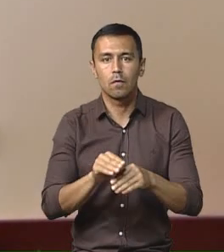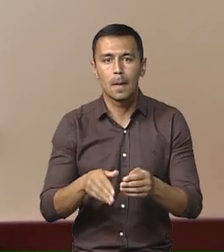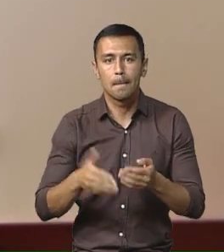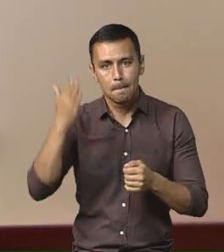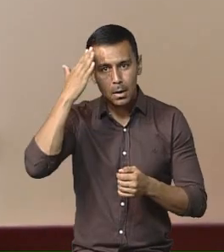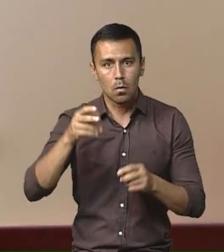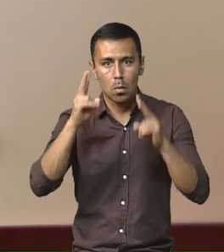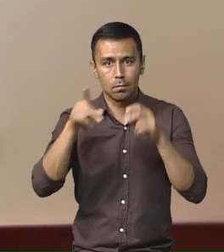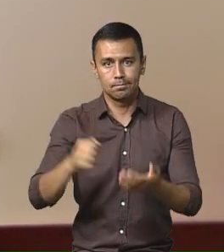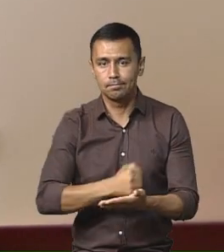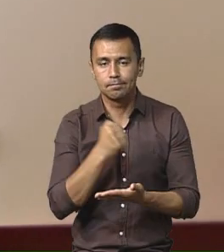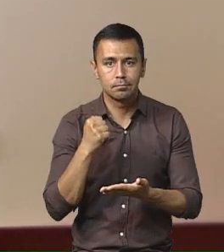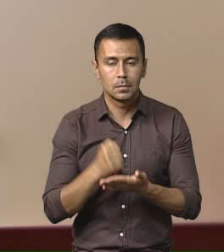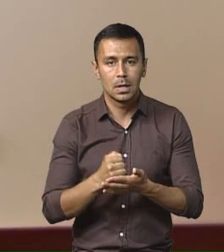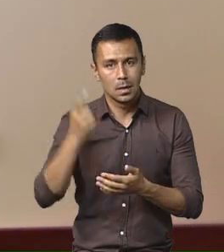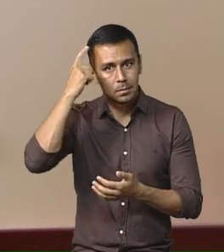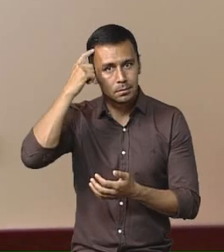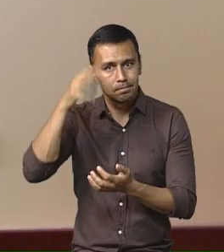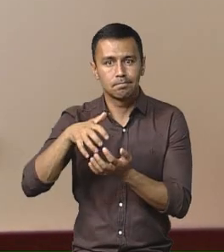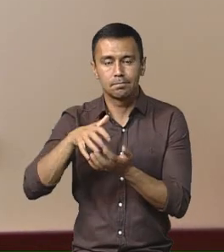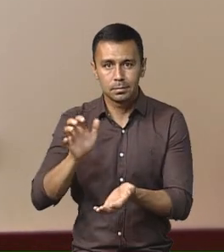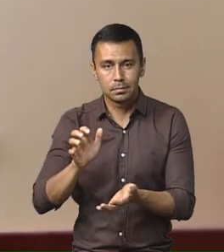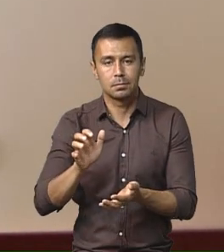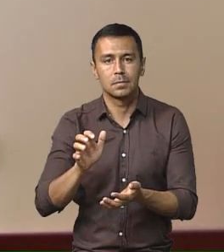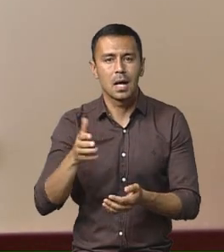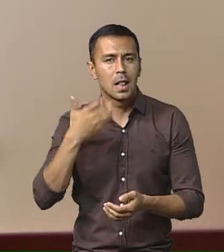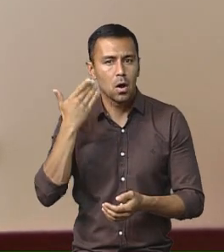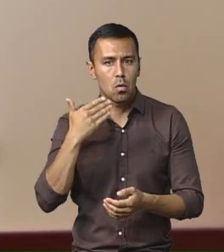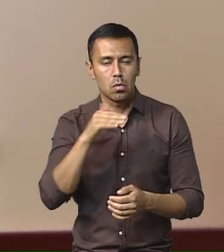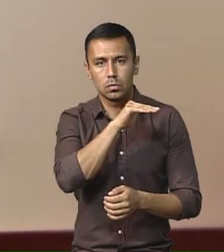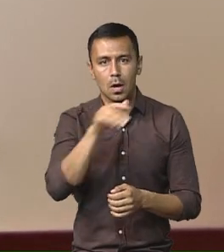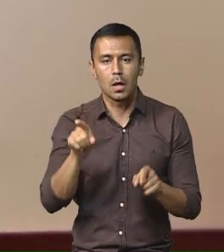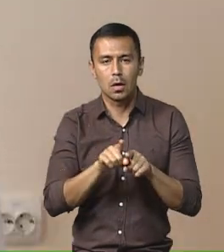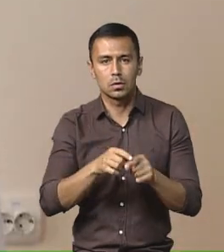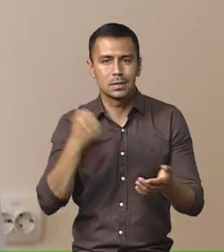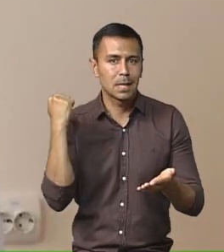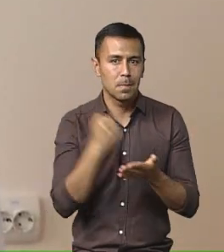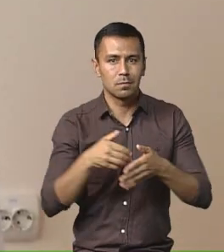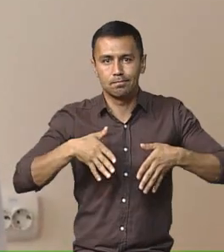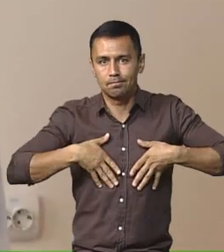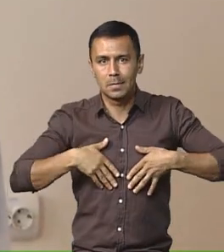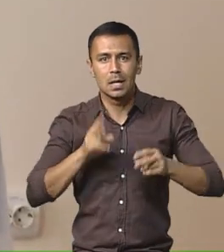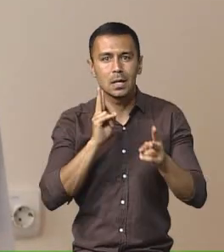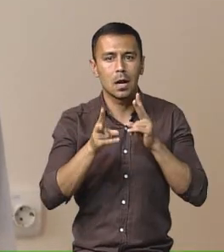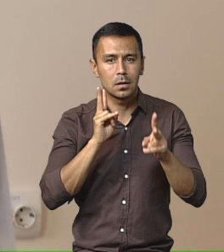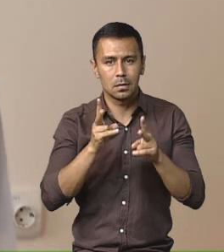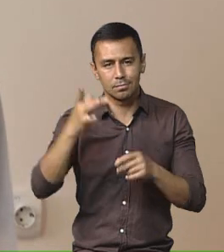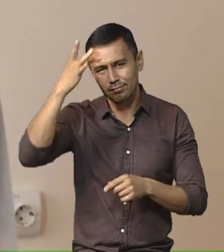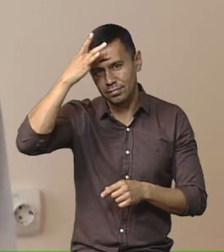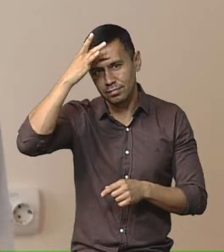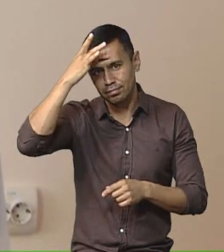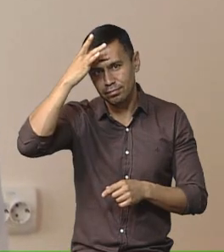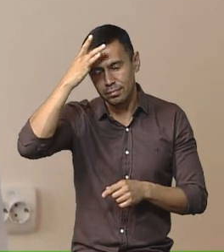обстеження, у жінки діагностовано черепно-мозкову травму, скоріш за все, що легкого ступеня, а також з дві грудної клітки. Скаржилася при поступленні на головні болі,